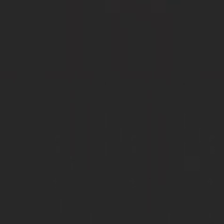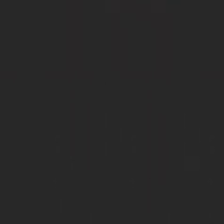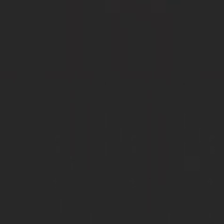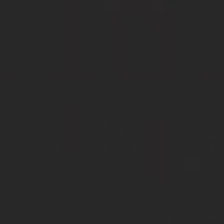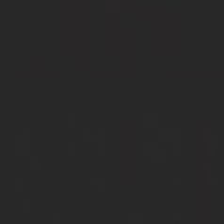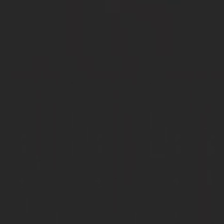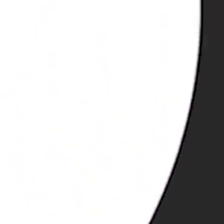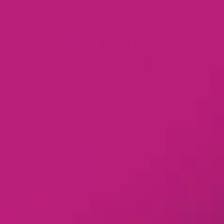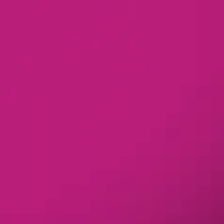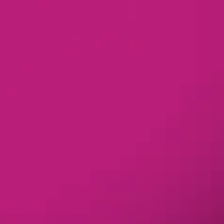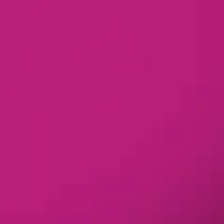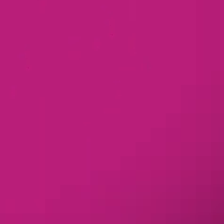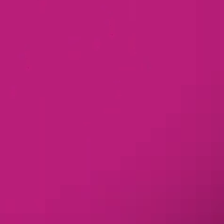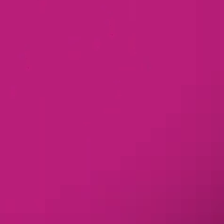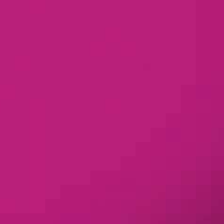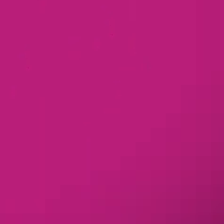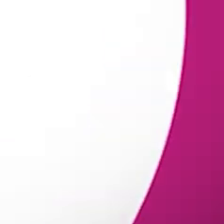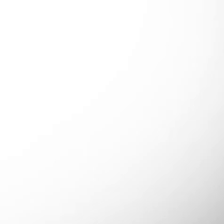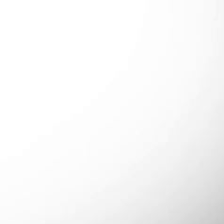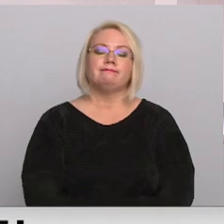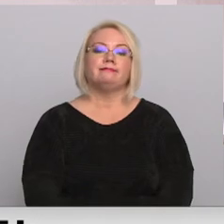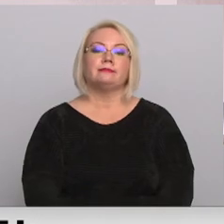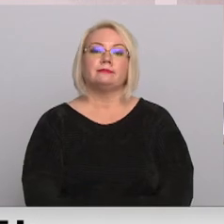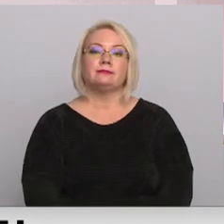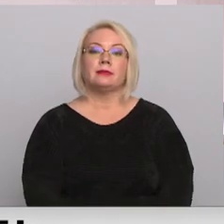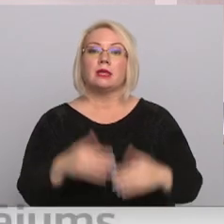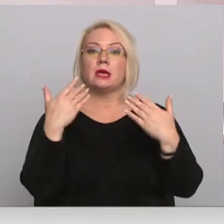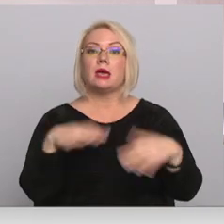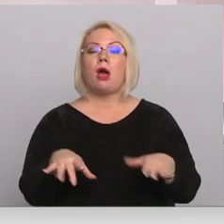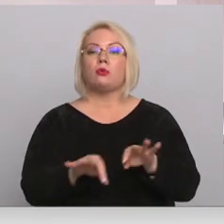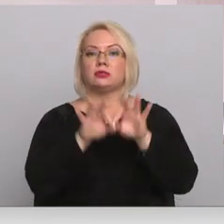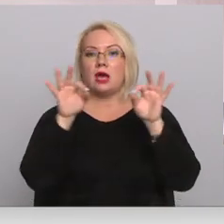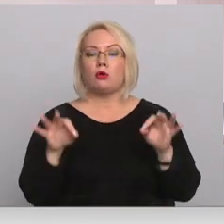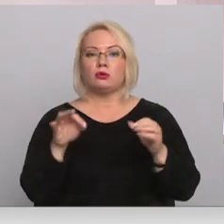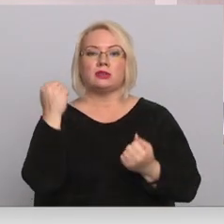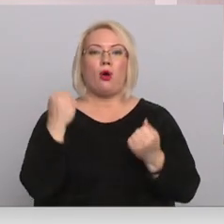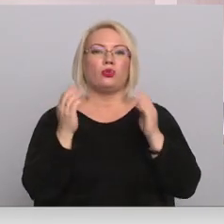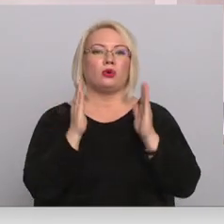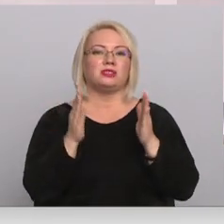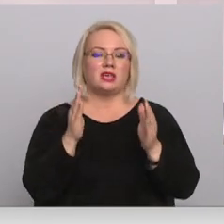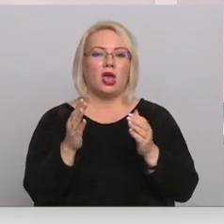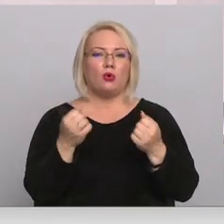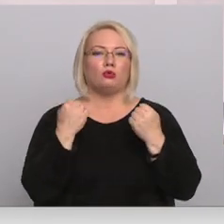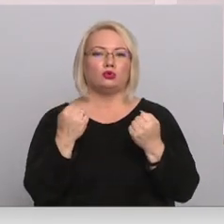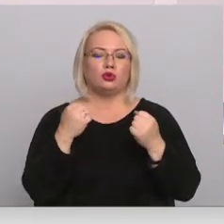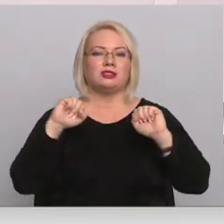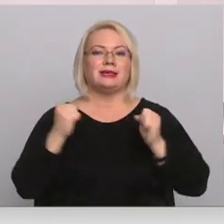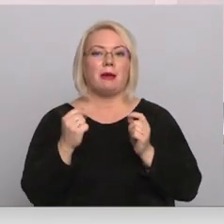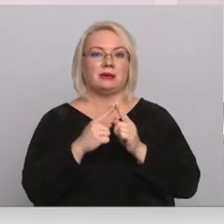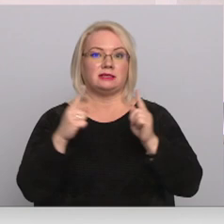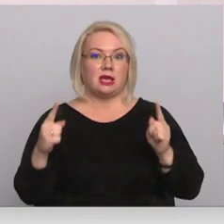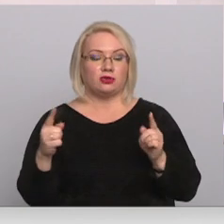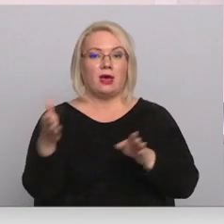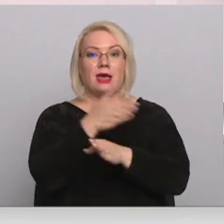Re, viss ēters ir te! Jau sākusies autoceļu uzturēšanas ziemas sezona.